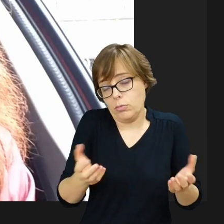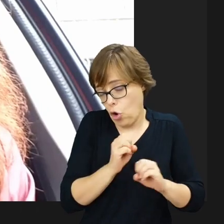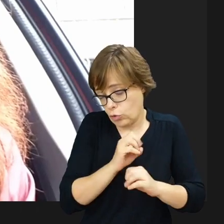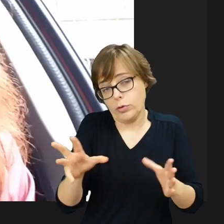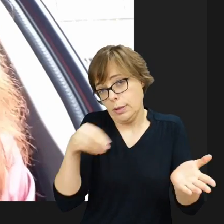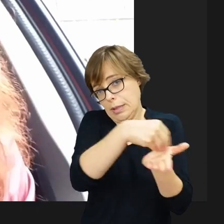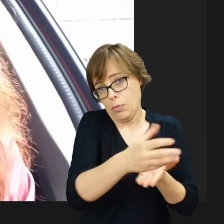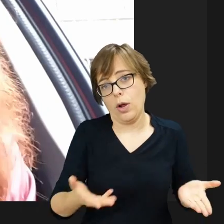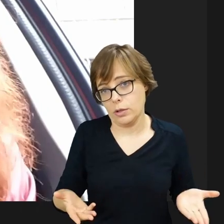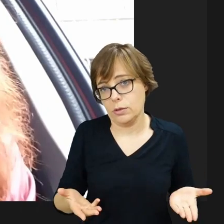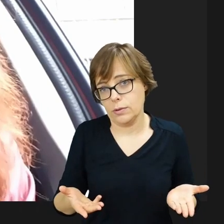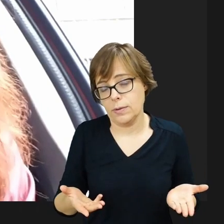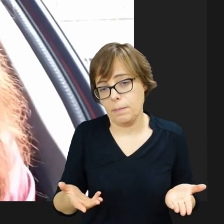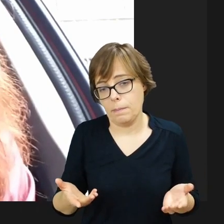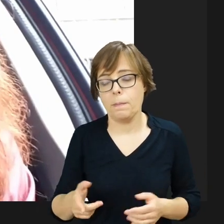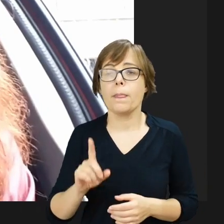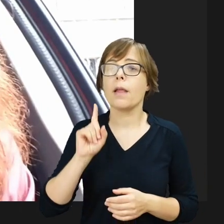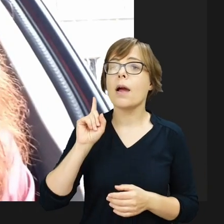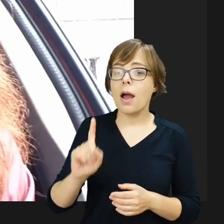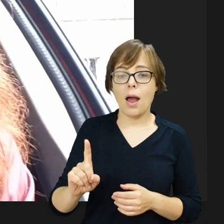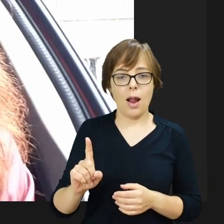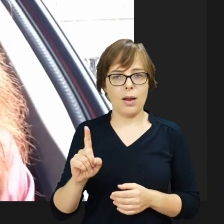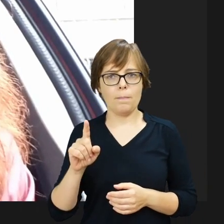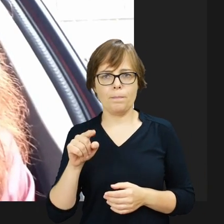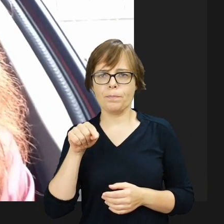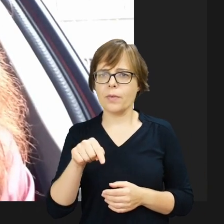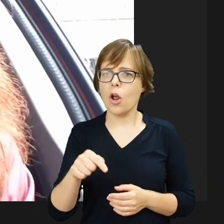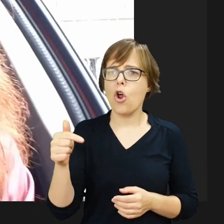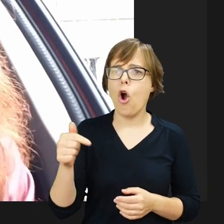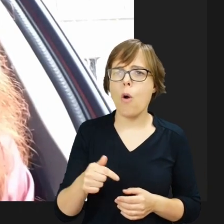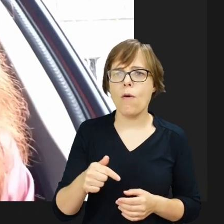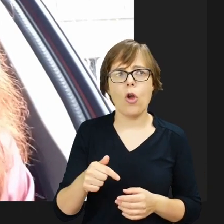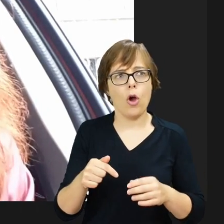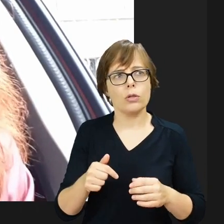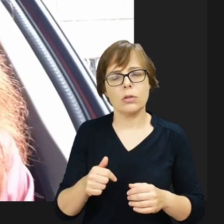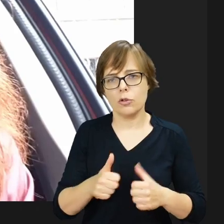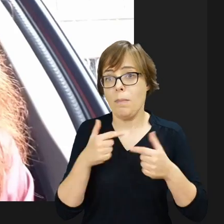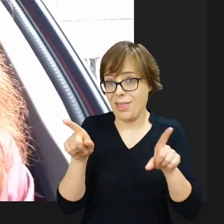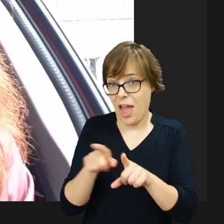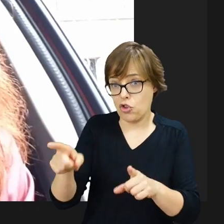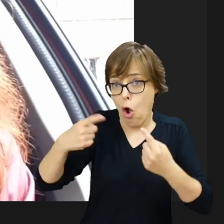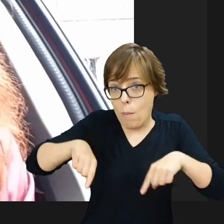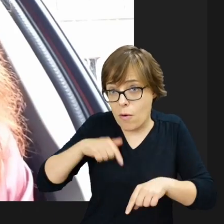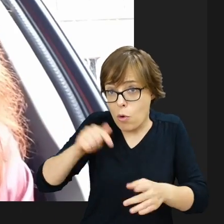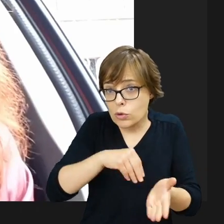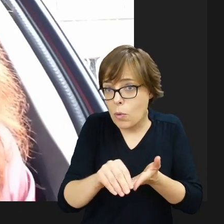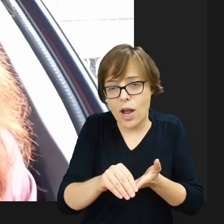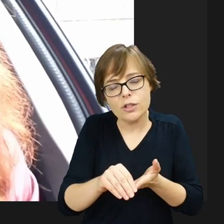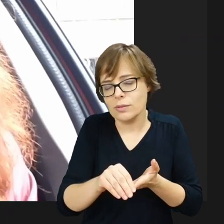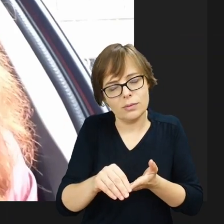natomiast rozszerzanie takiego obowiązku na obywateli już uważam za